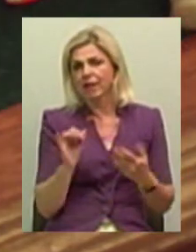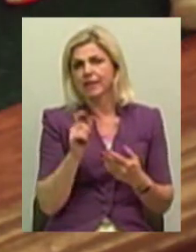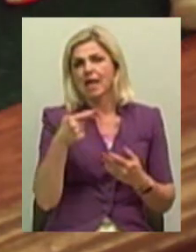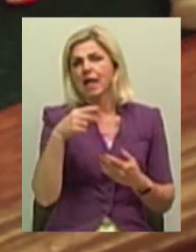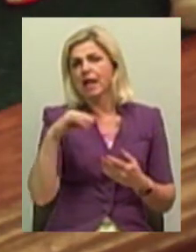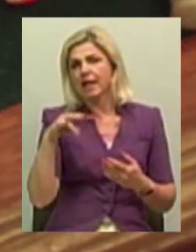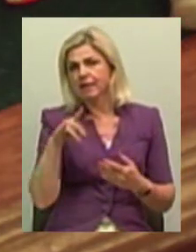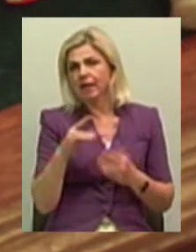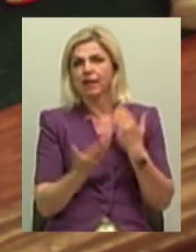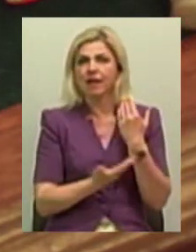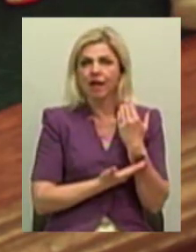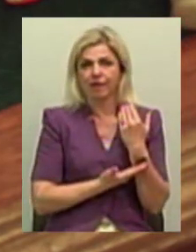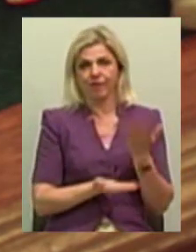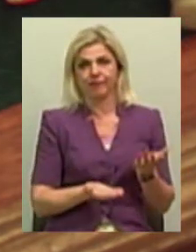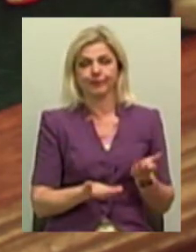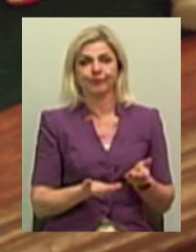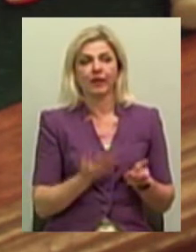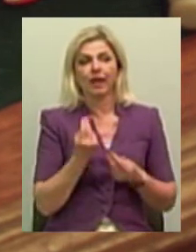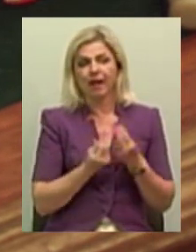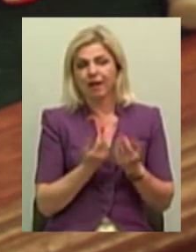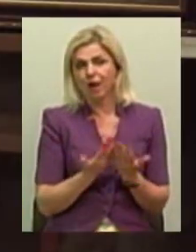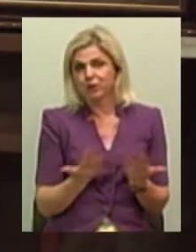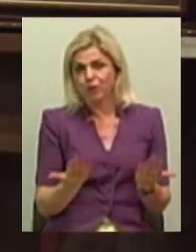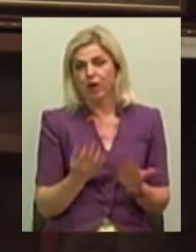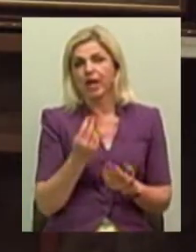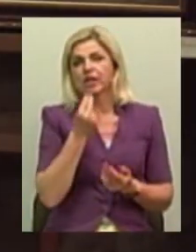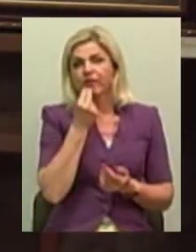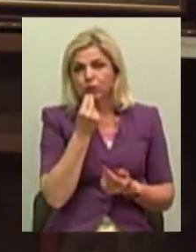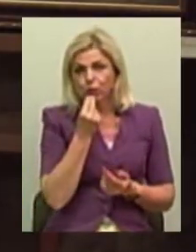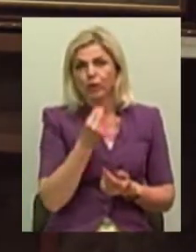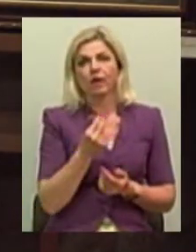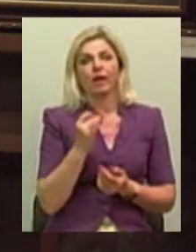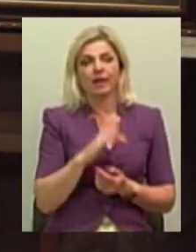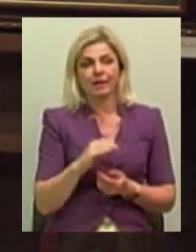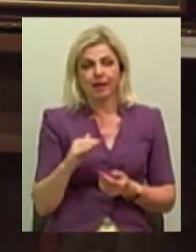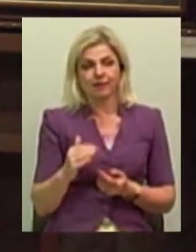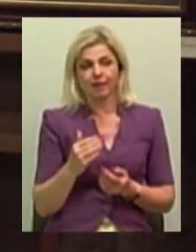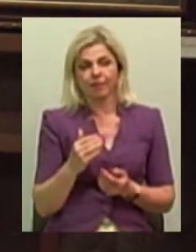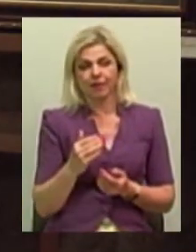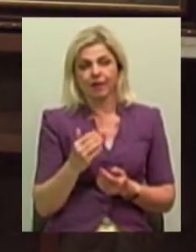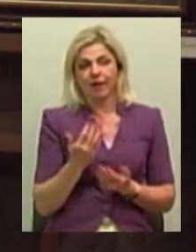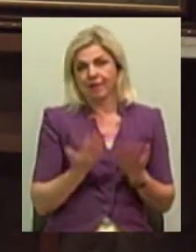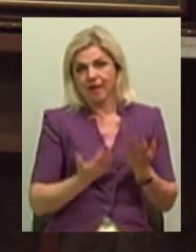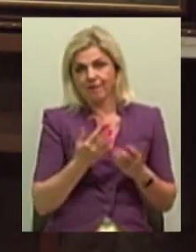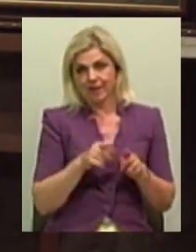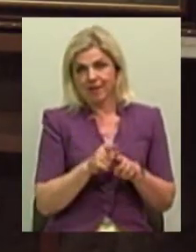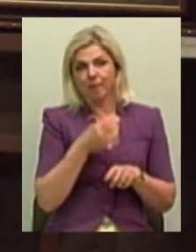з дерева іграшок, свістульки дітям, дітям так